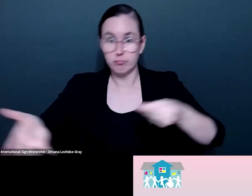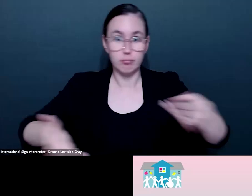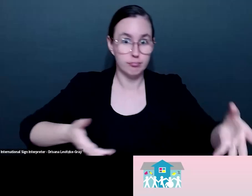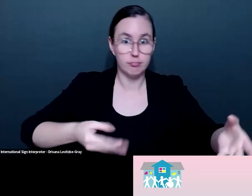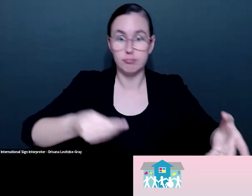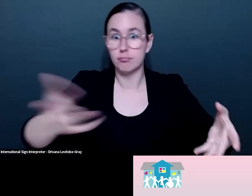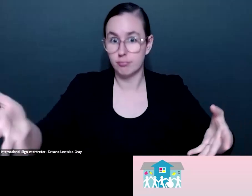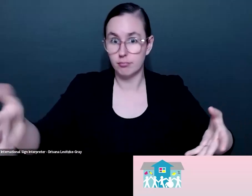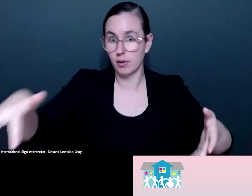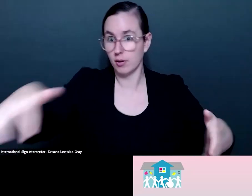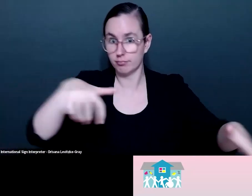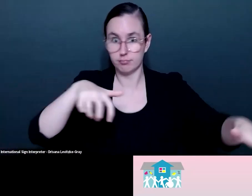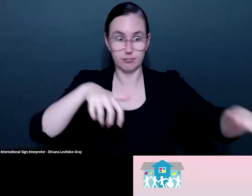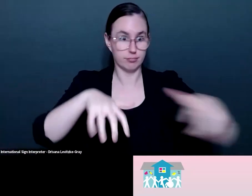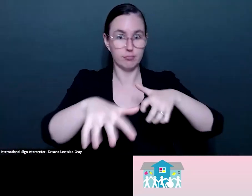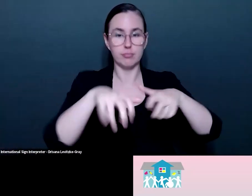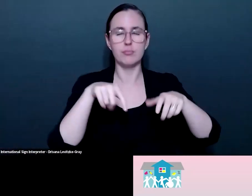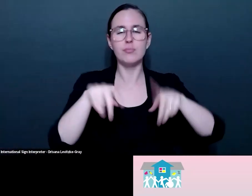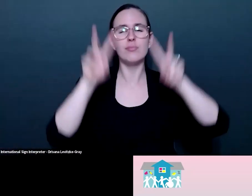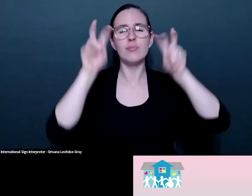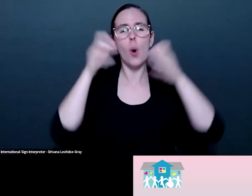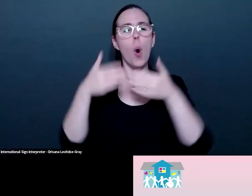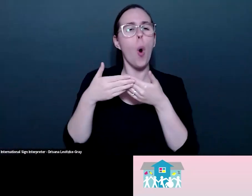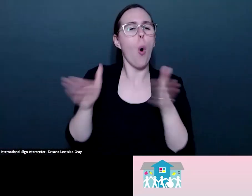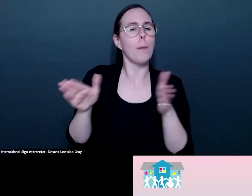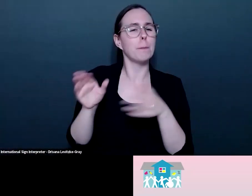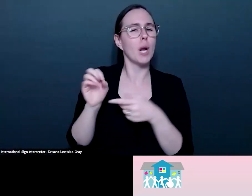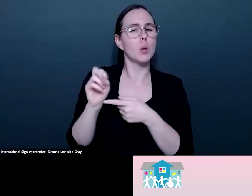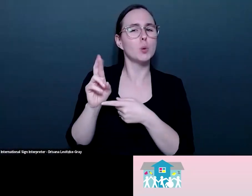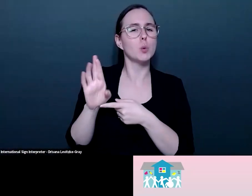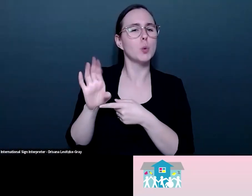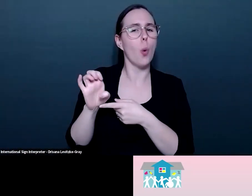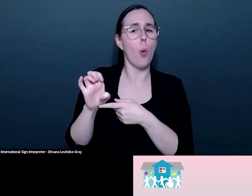disponibles pour ceux qui veulent avoir des informations,